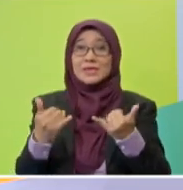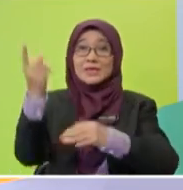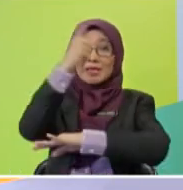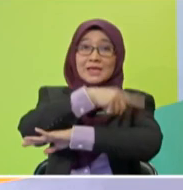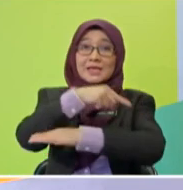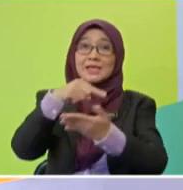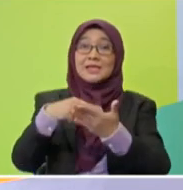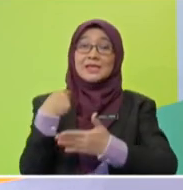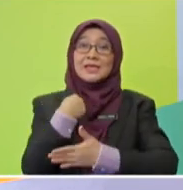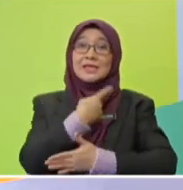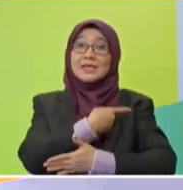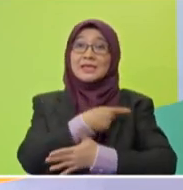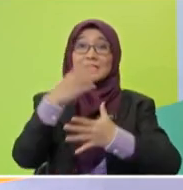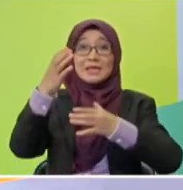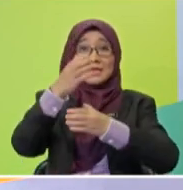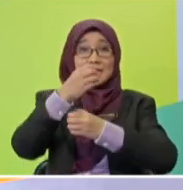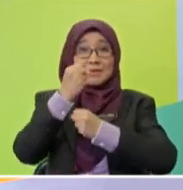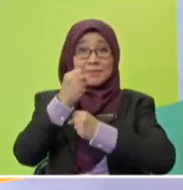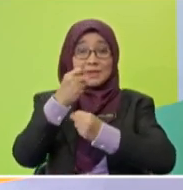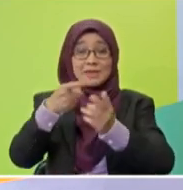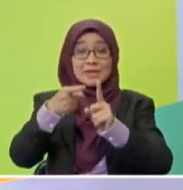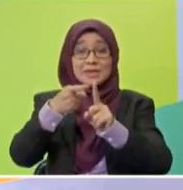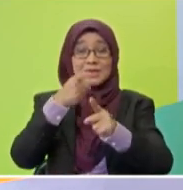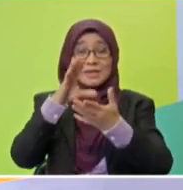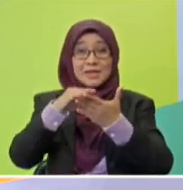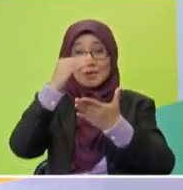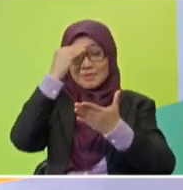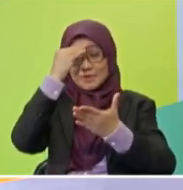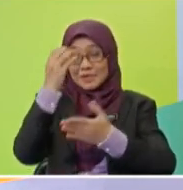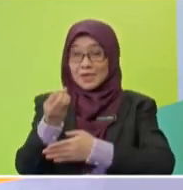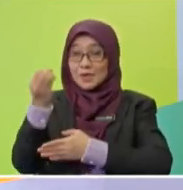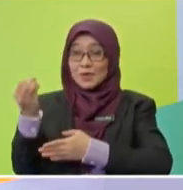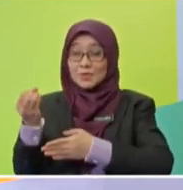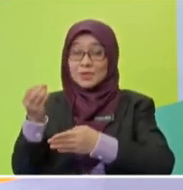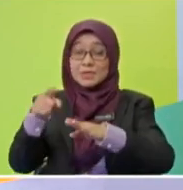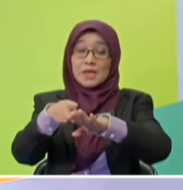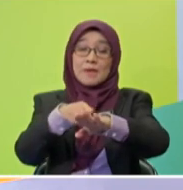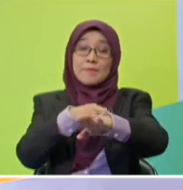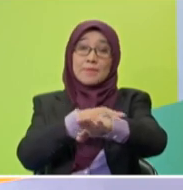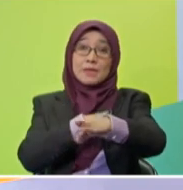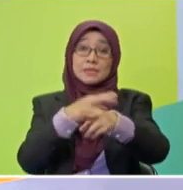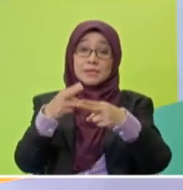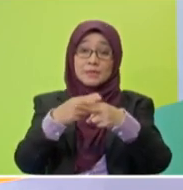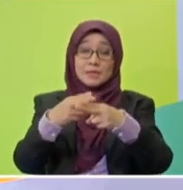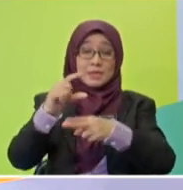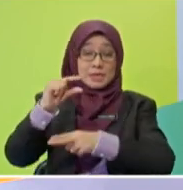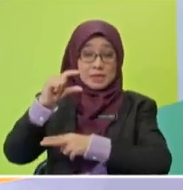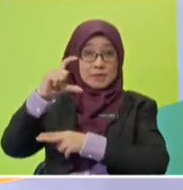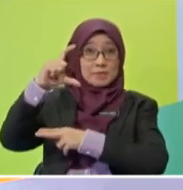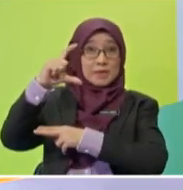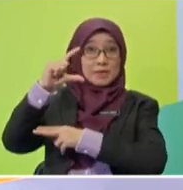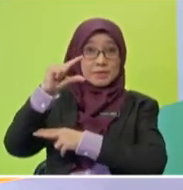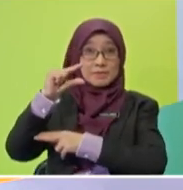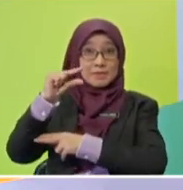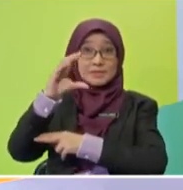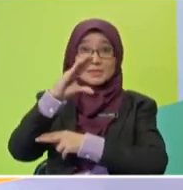yang kita dapat daripada tadi kita udah kenal objek panjang pendek tebal nipis dan berat